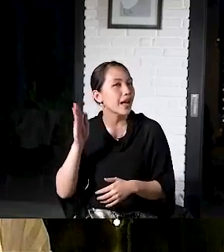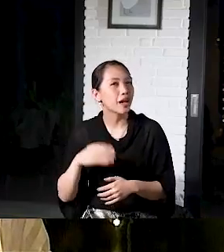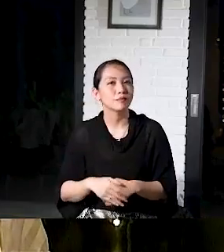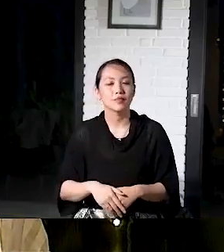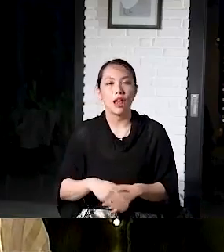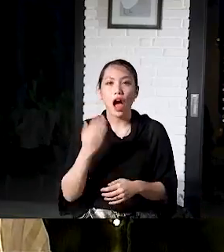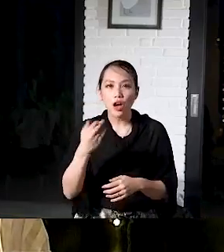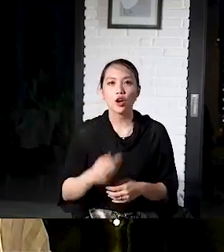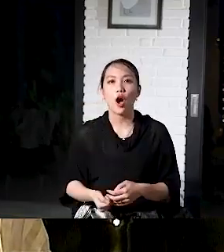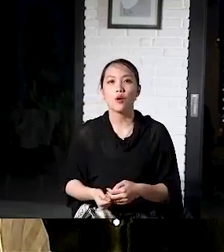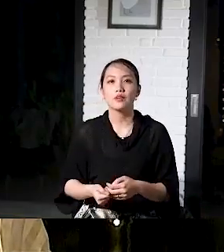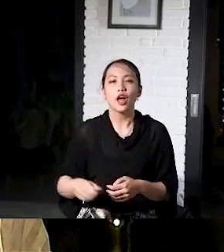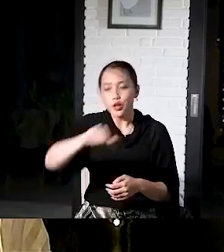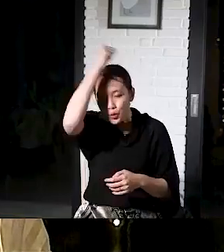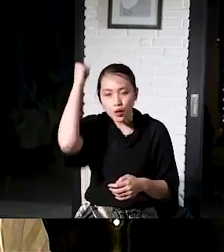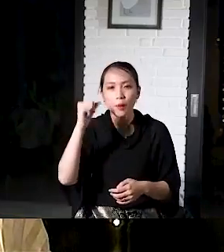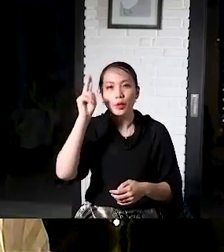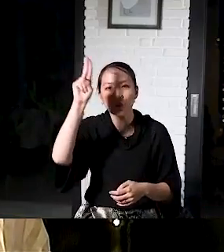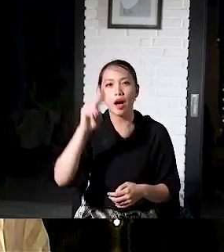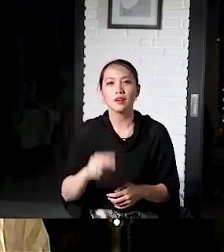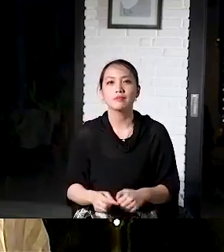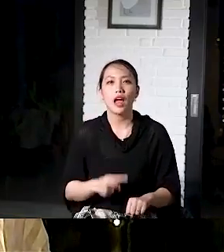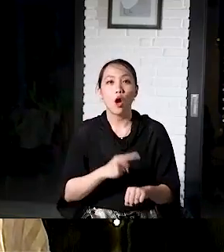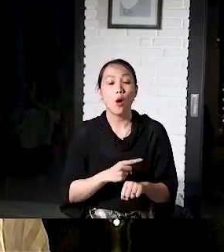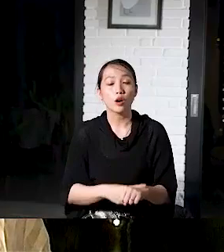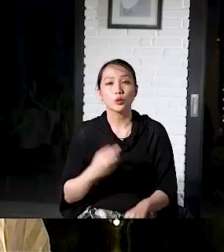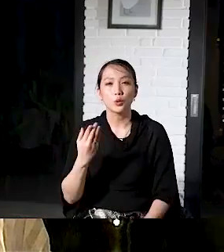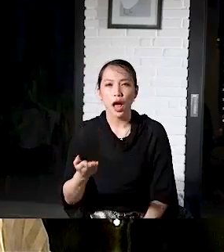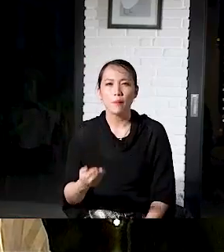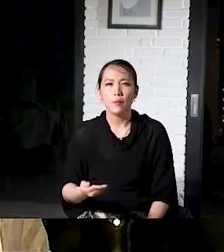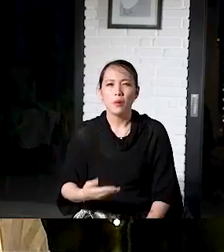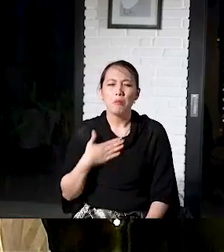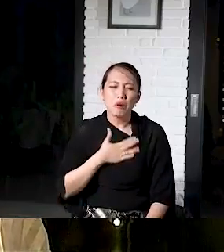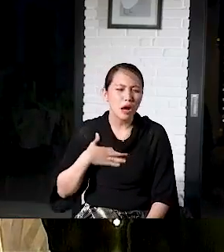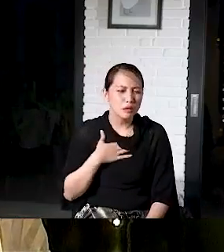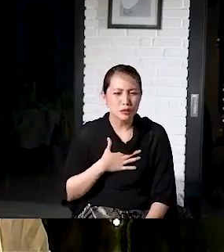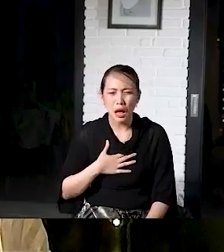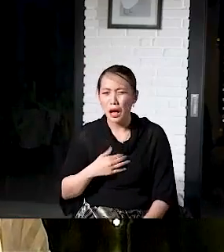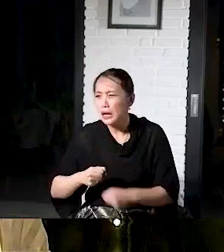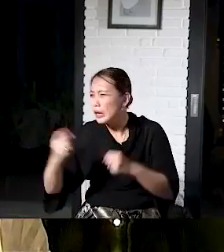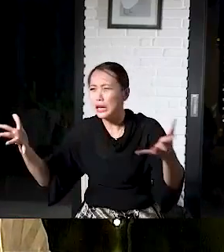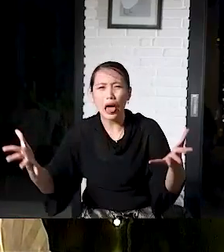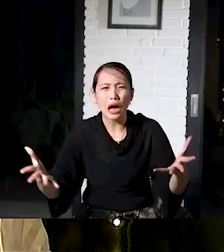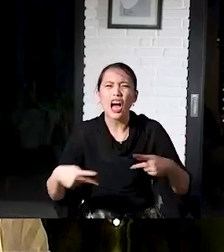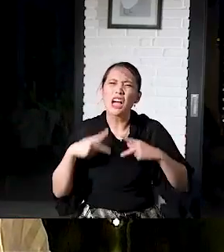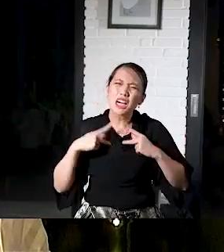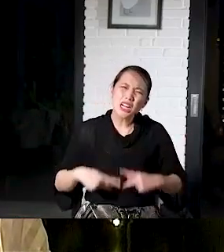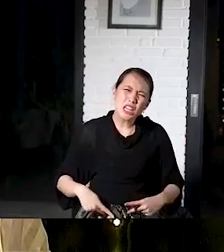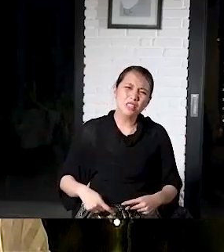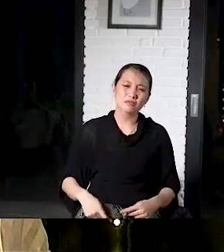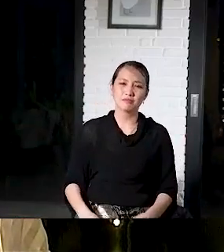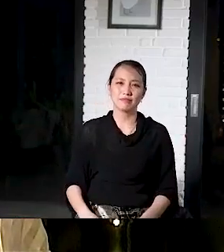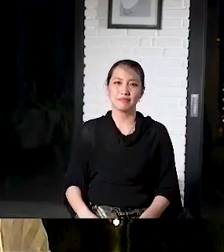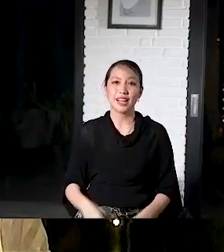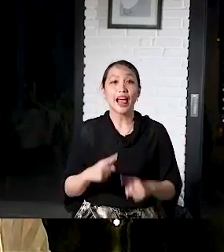会给你一个机会神会恩膏你当你觉得说你失去了什么 你觉